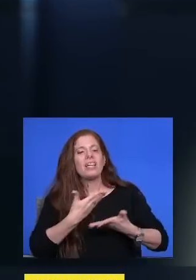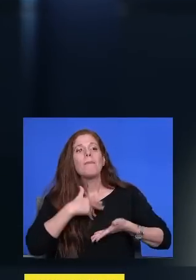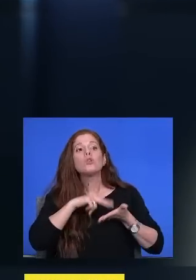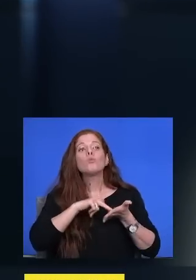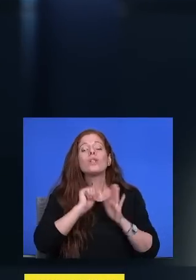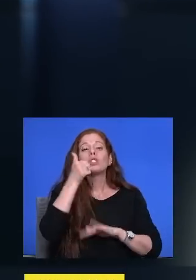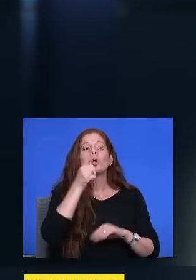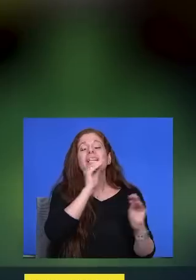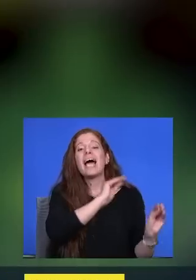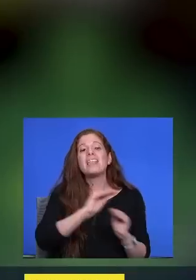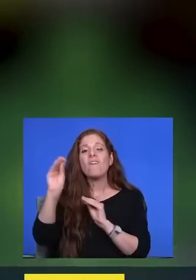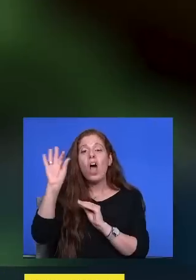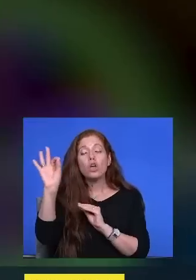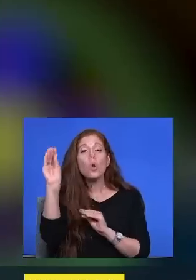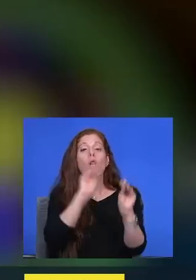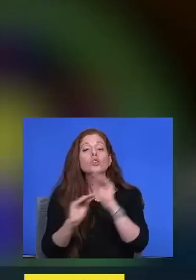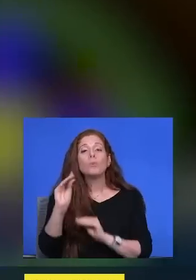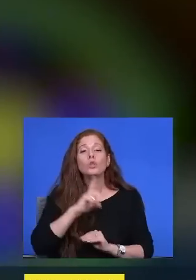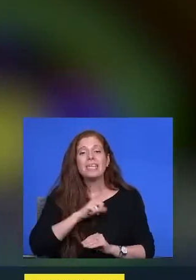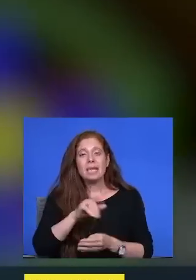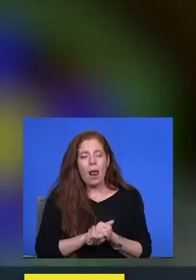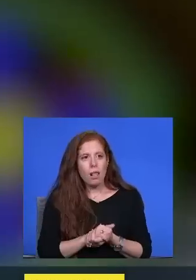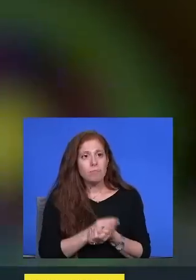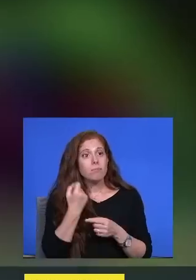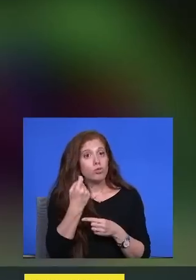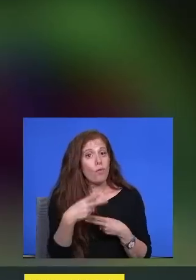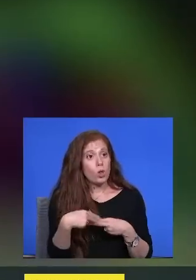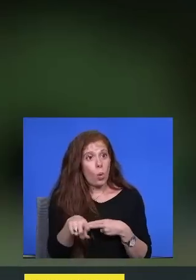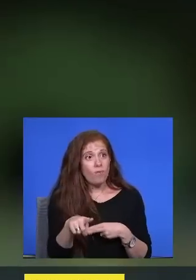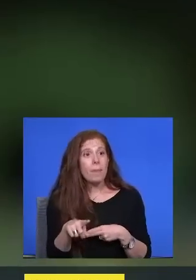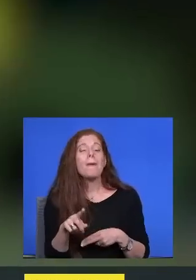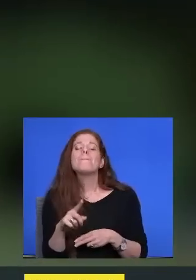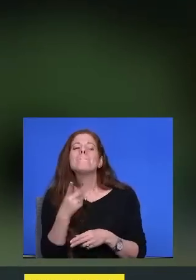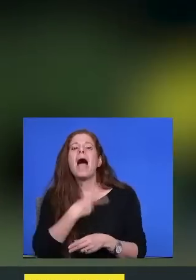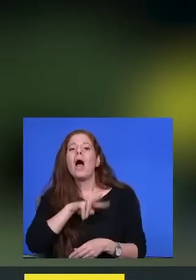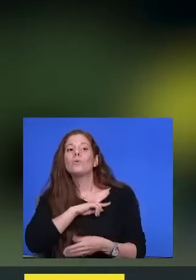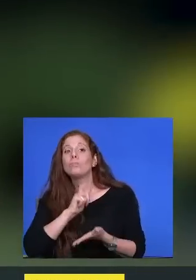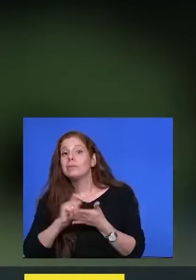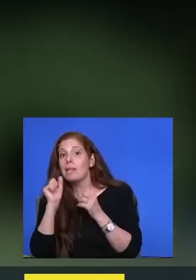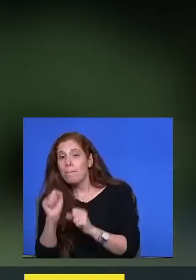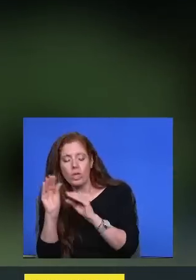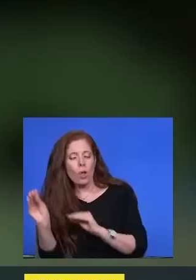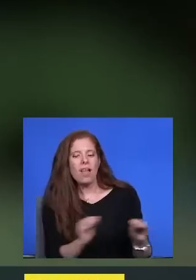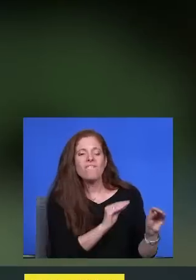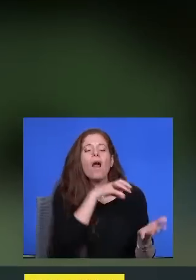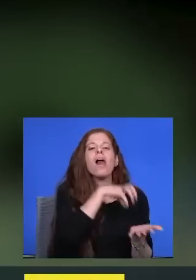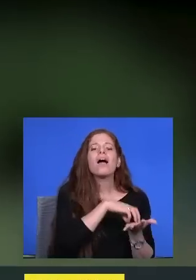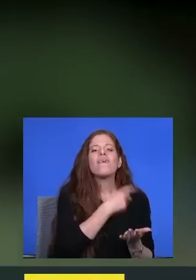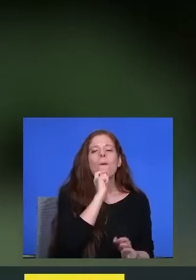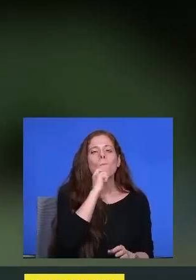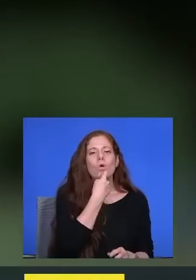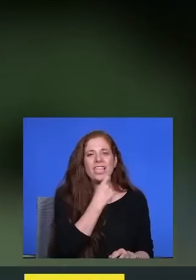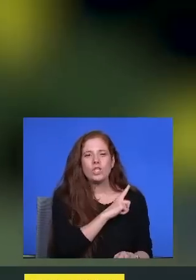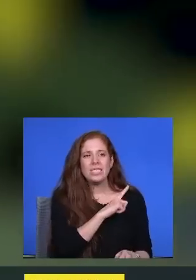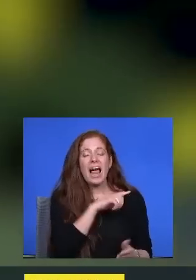הלוויין לשימוש מבצעי בצה"ל. בשבועות הקרובים יעבור הלוויין מאחריות משרד הביטחון לאגף המודיעין של צה"ל ויחידת